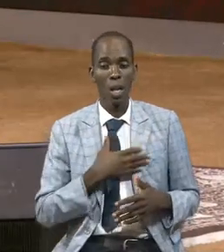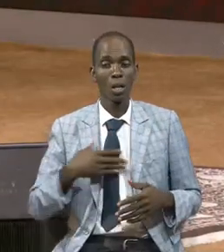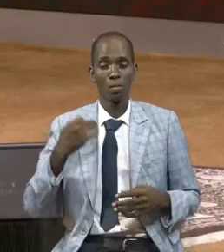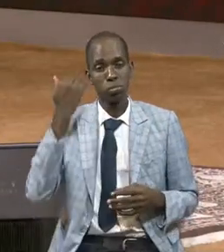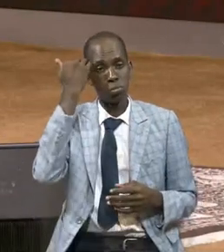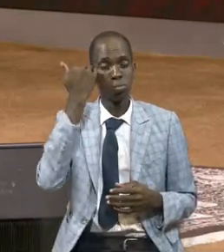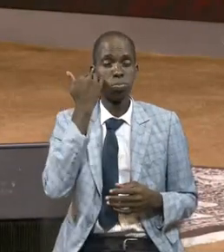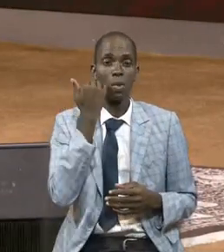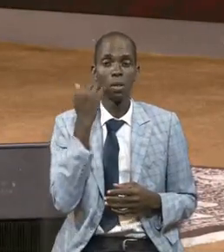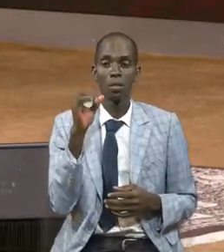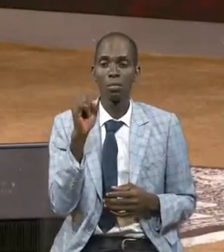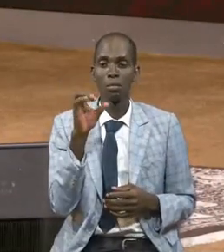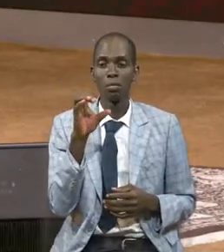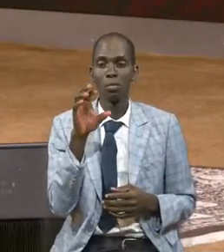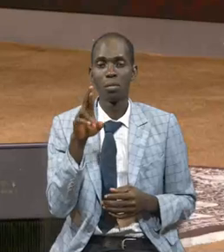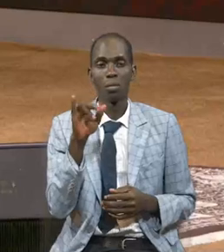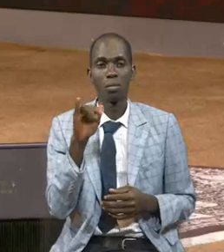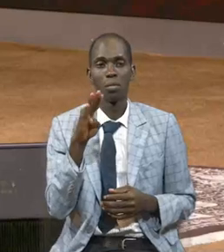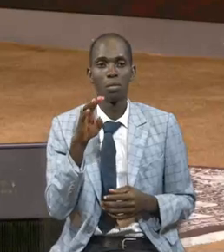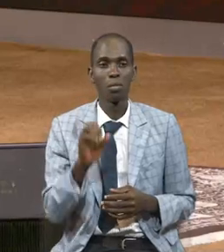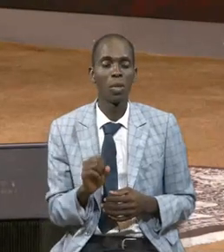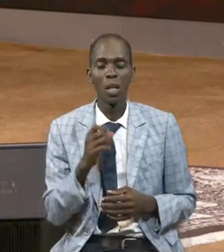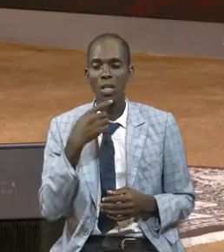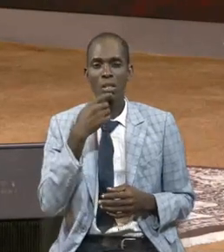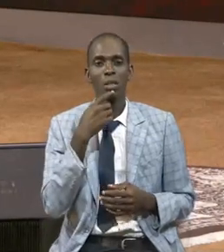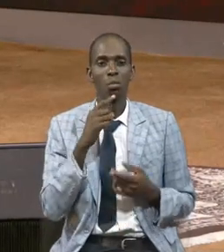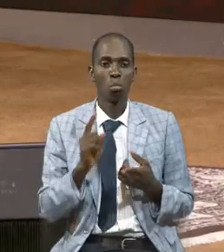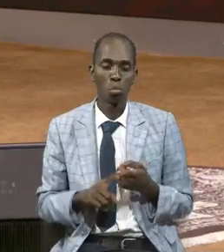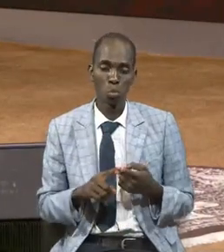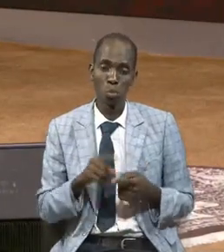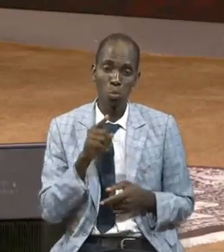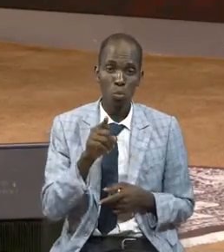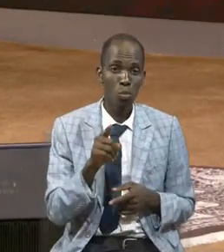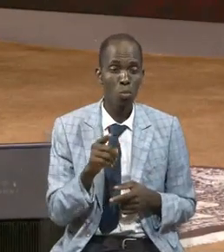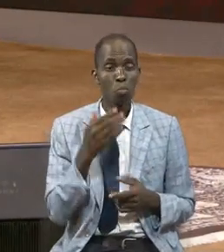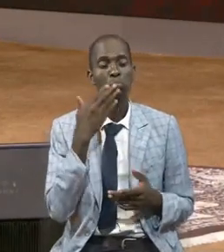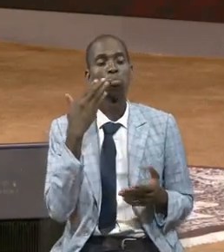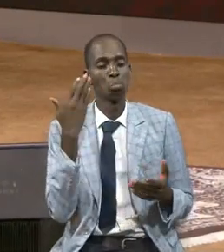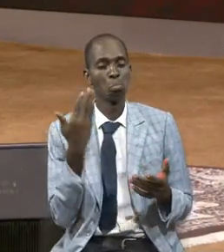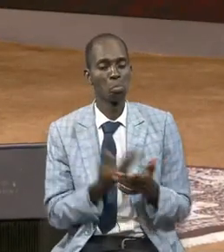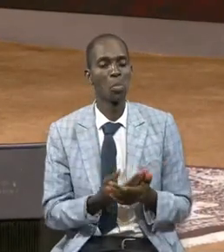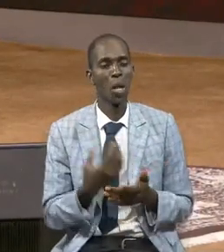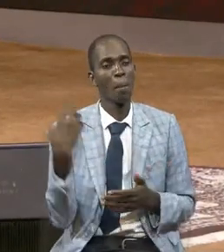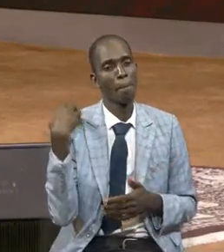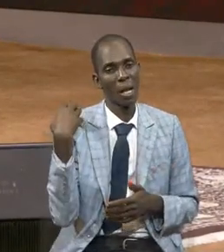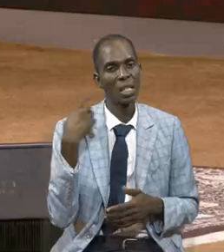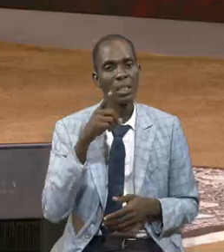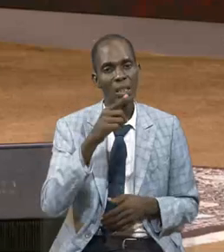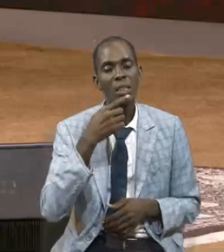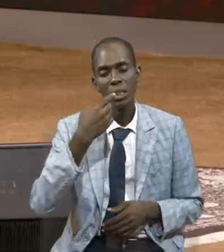scribe lui dit, bien maître, tu as dit avec vérité